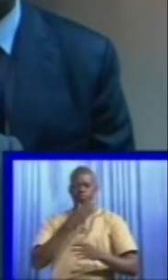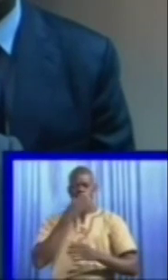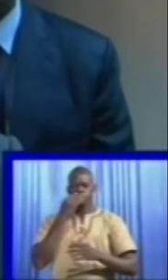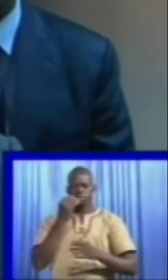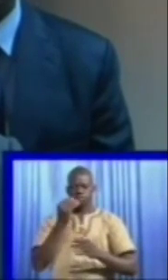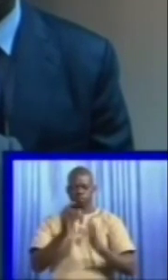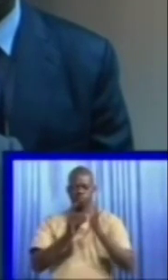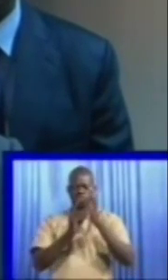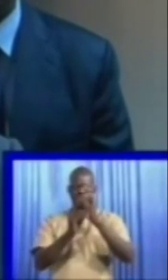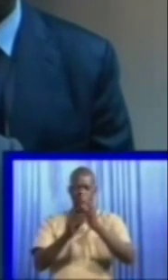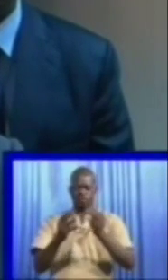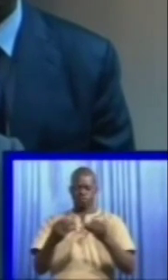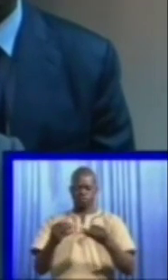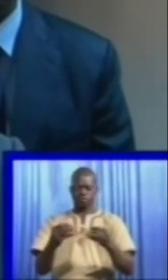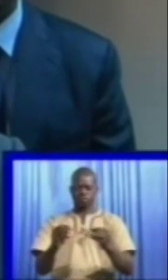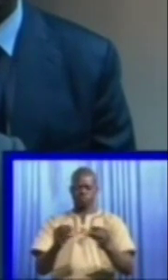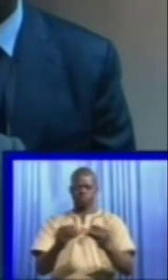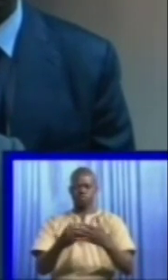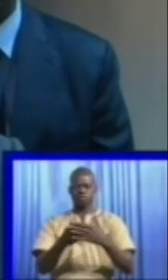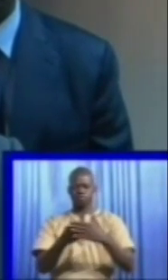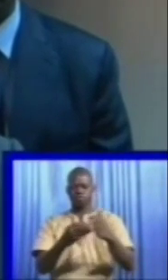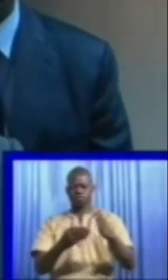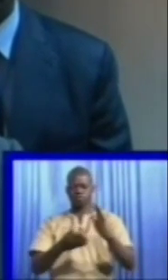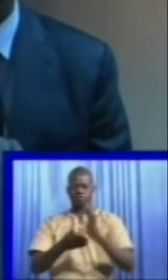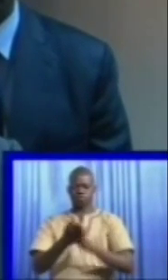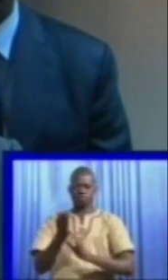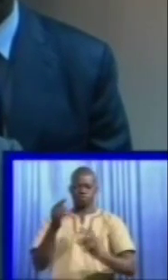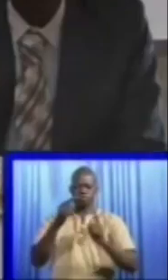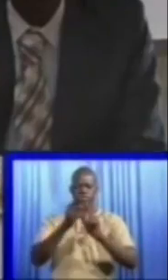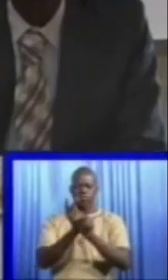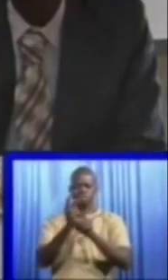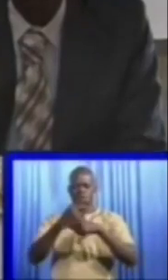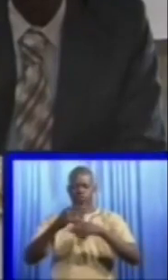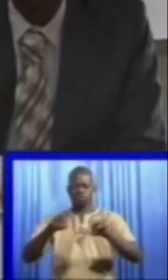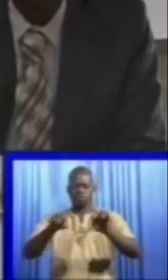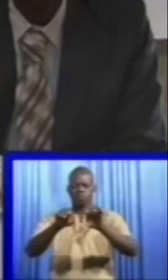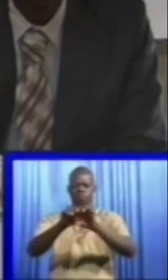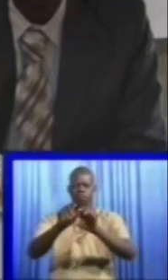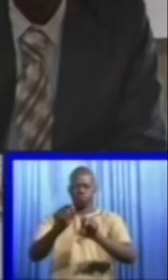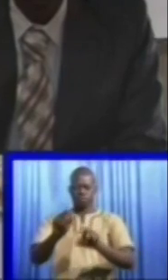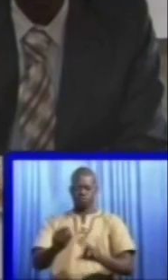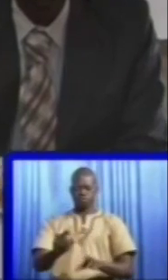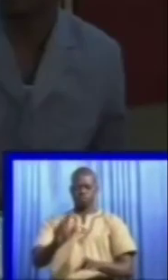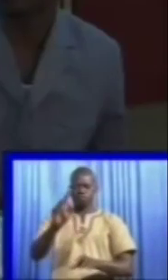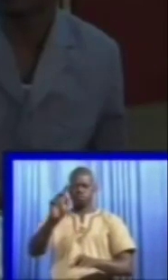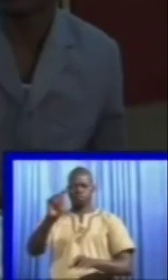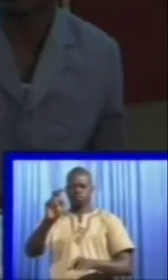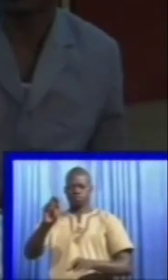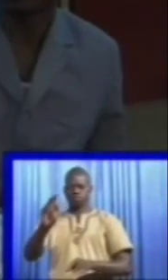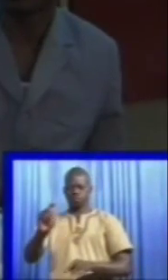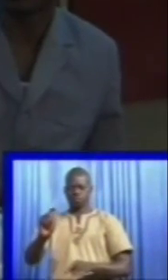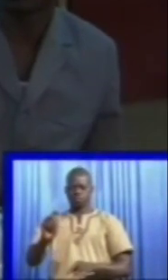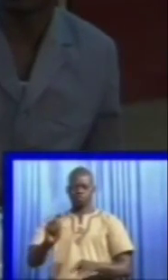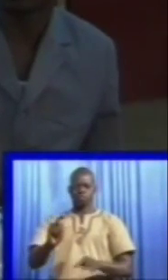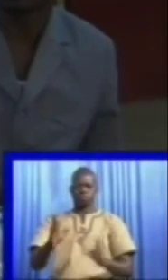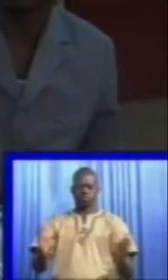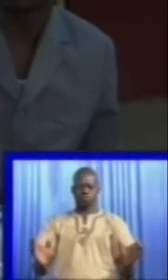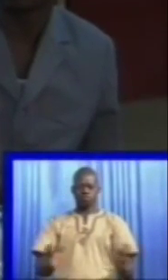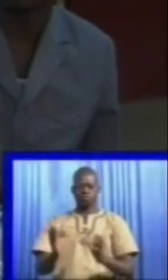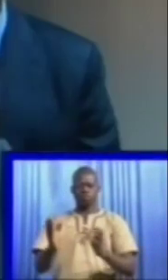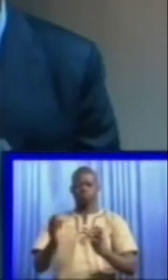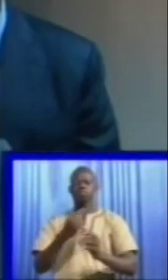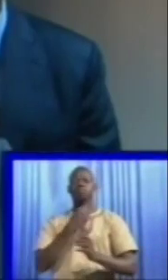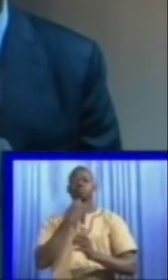de mieux définir son marché avant d'aller vers une production commune. L'étape de la TNT me semble être un salut, je dirais,